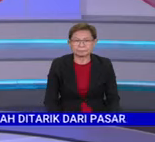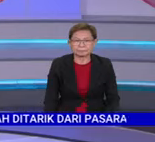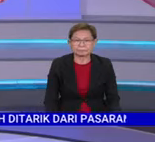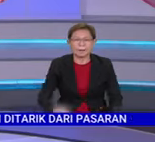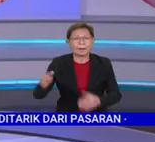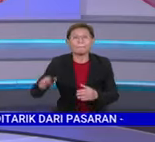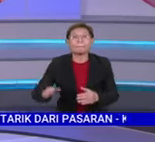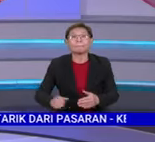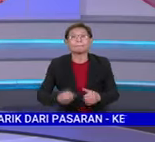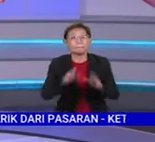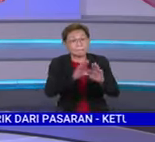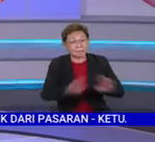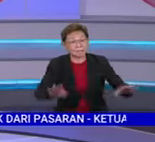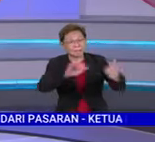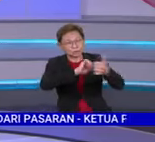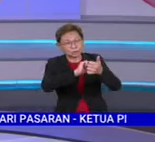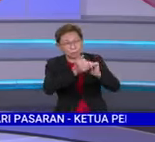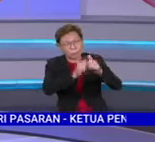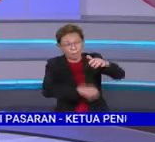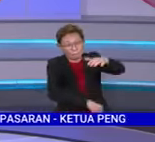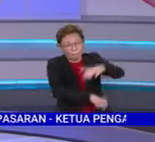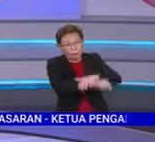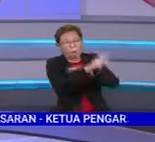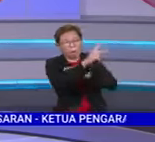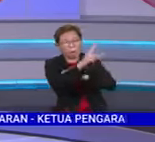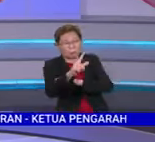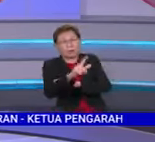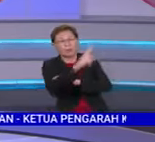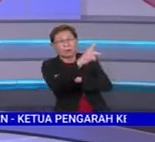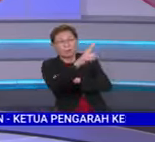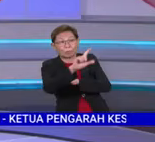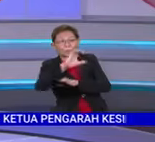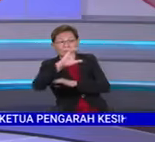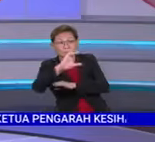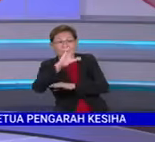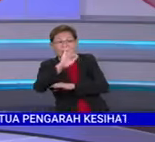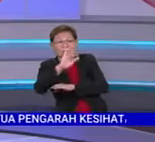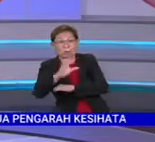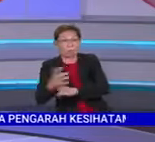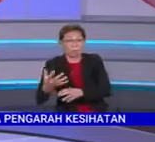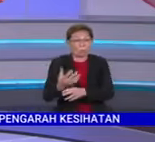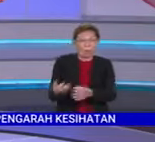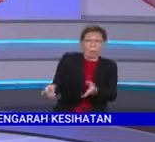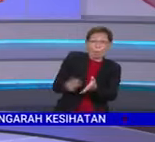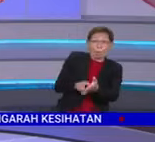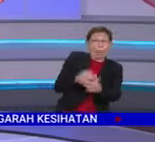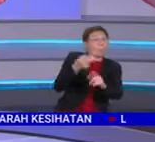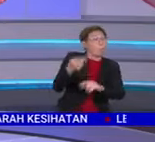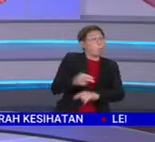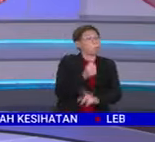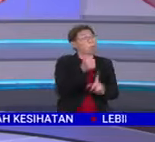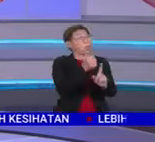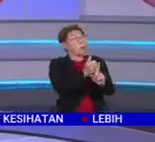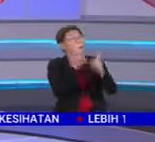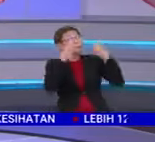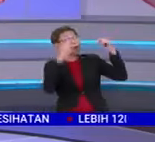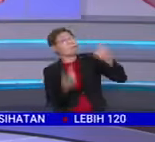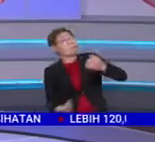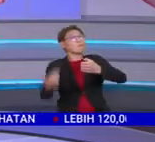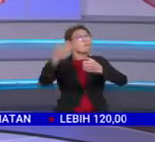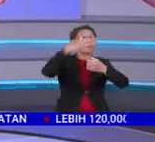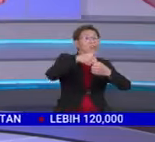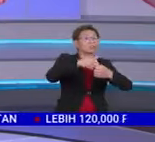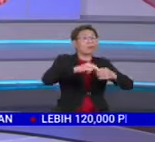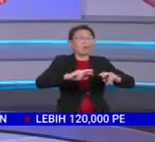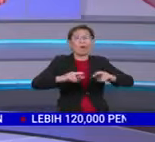Kita balik pula ke perkembangan sukan bola sepak. Kuala Lumpur, KL City FC melaka sejarah tersendiri apabila berjaya mara ke